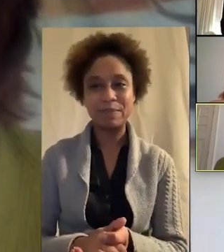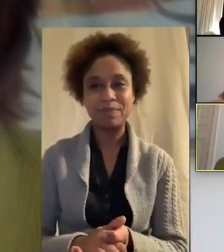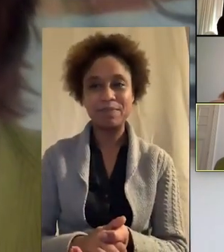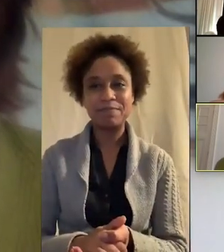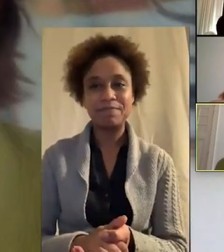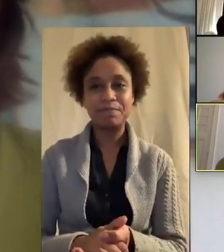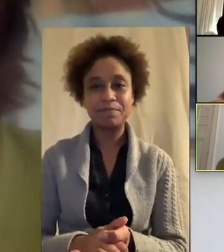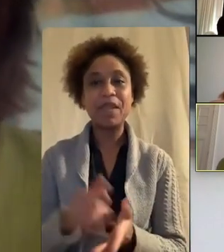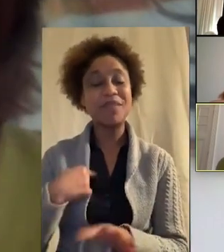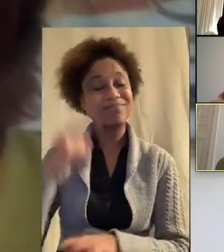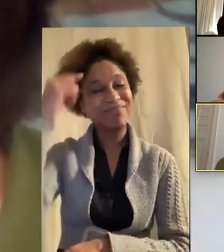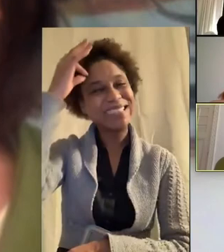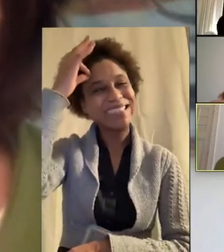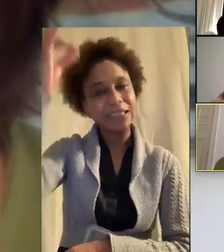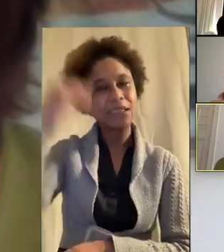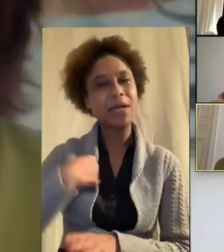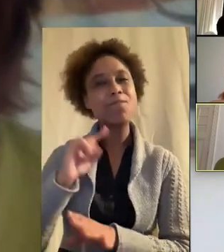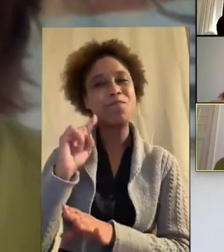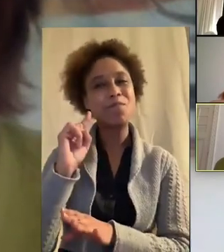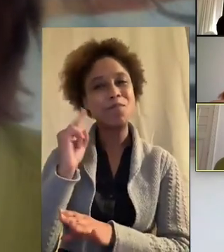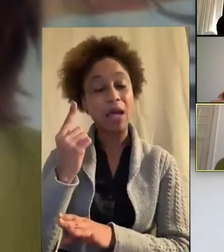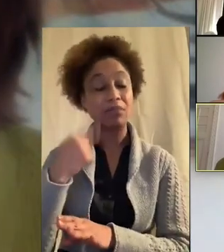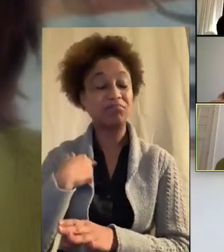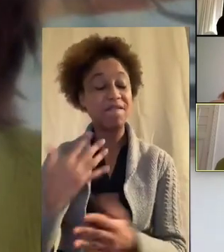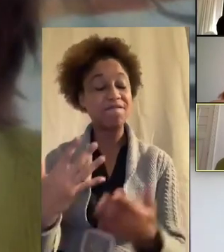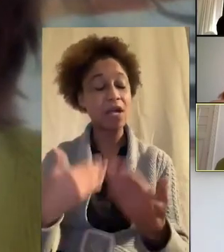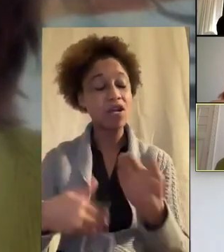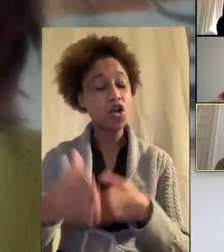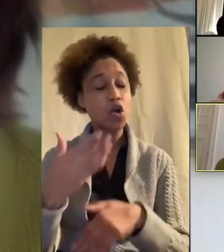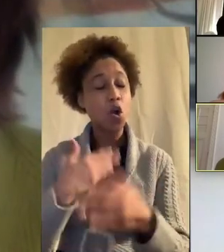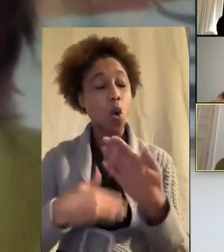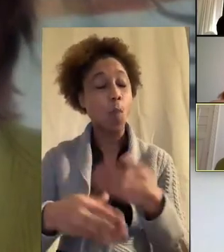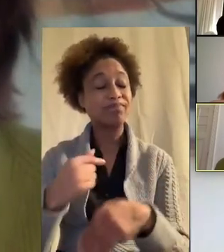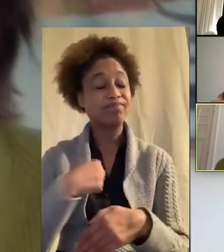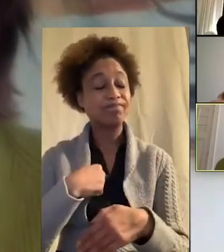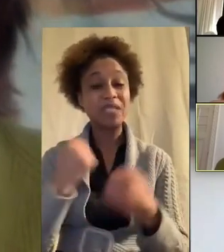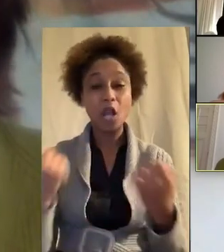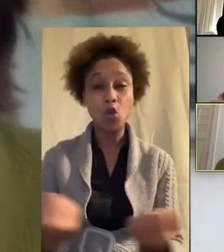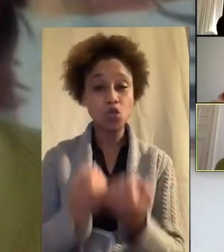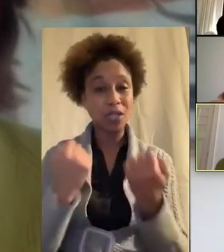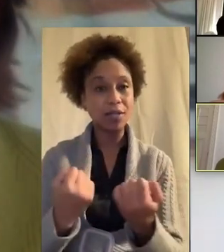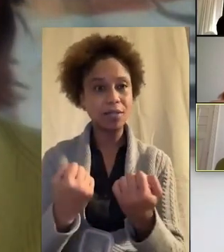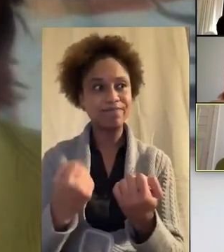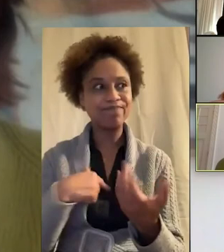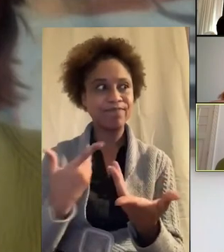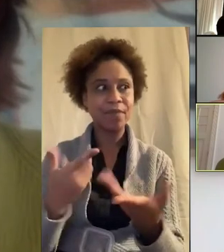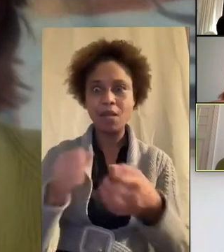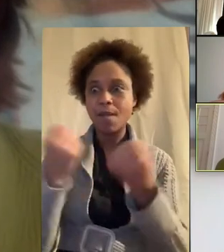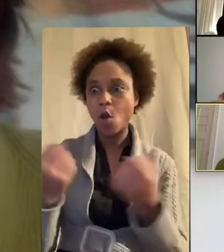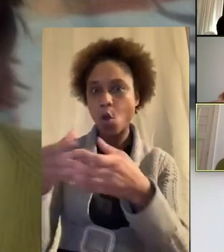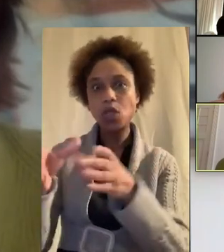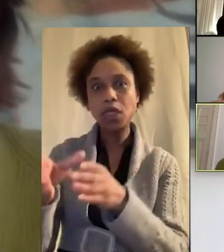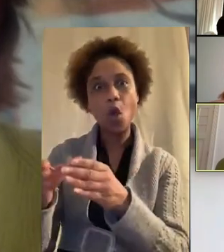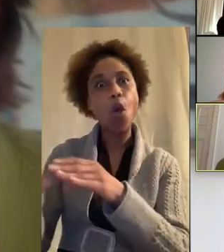om dat te doen. Dus dat het belangrijk is dat e-mail altijd een optie is voor dove mensen om contact te